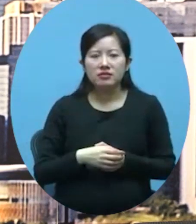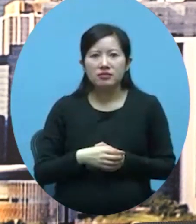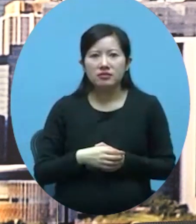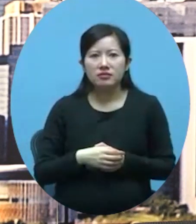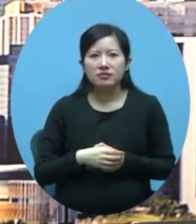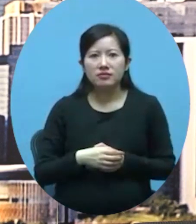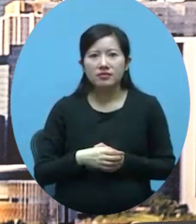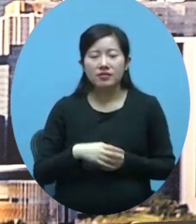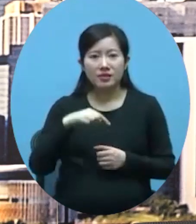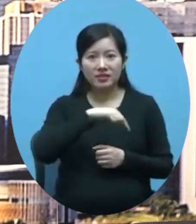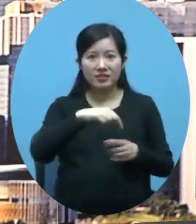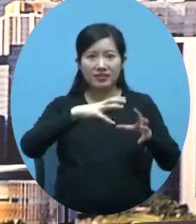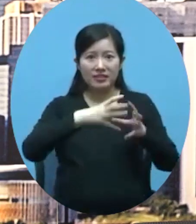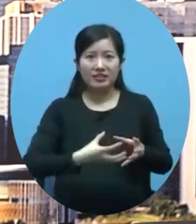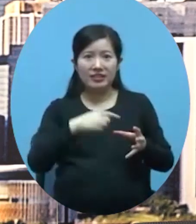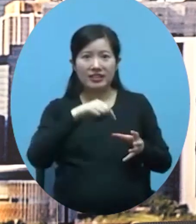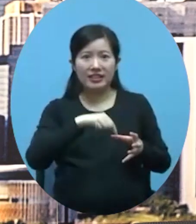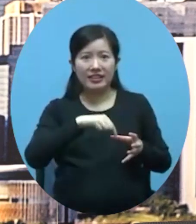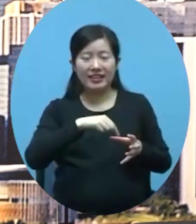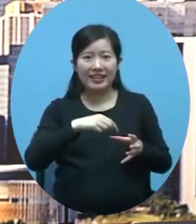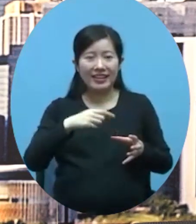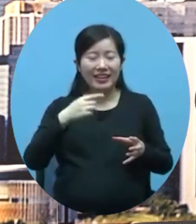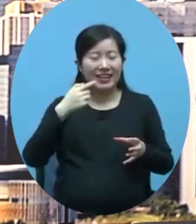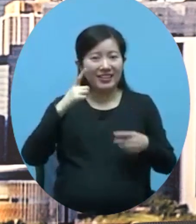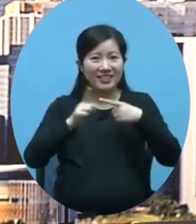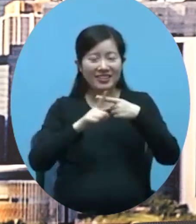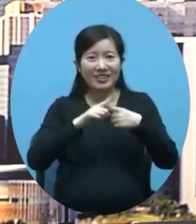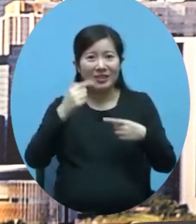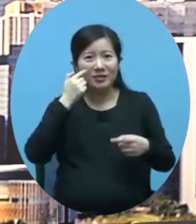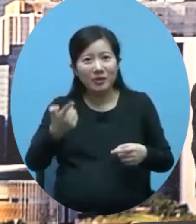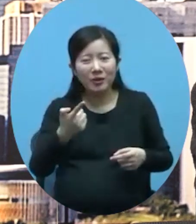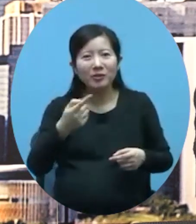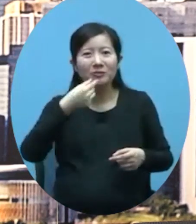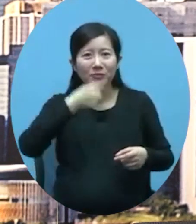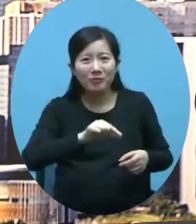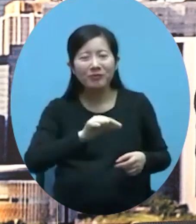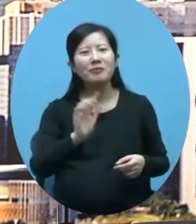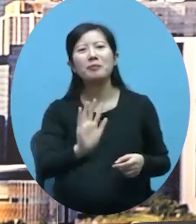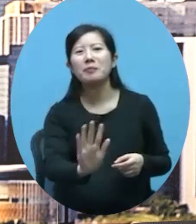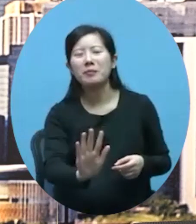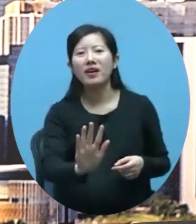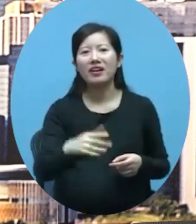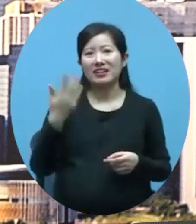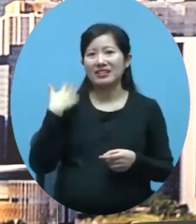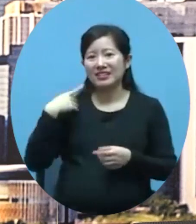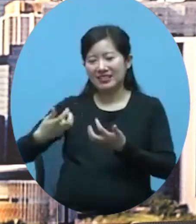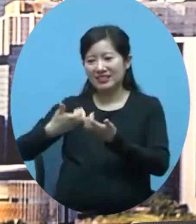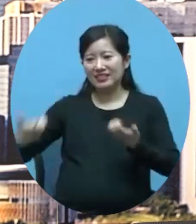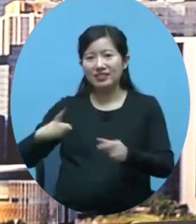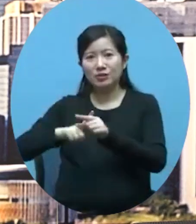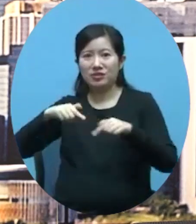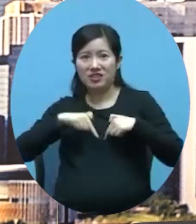说这一批人士是零势高风险我们以前一向放在建议中心的人士